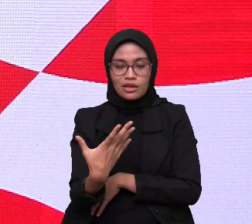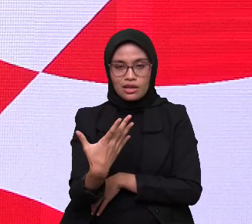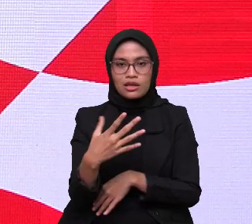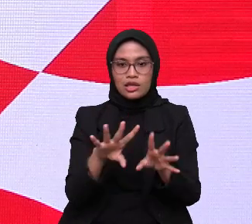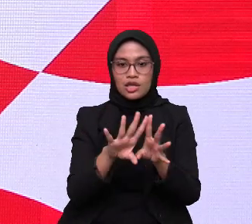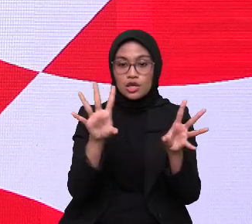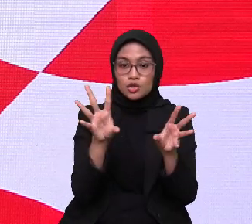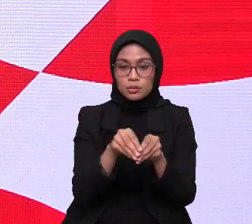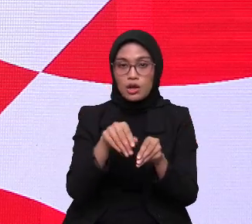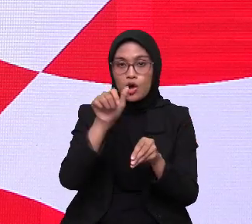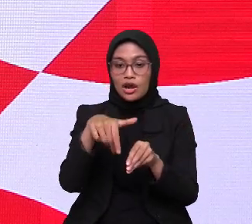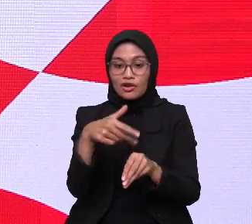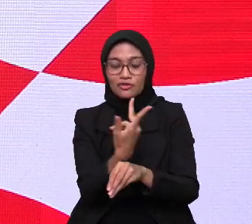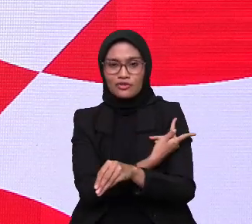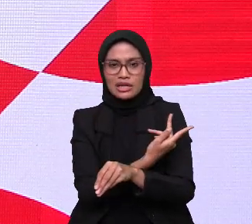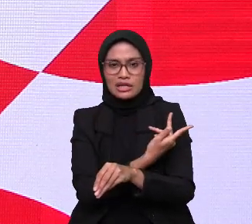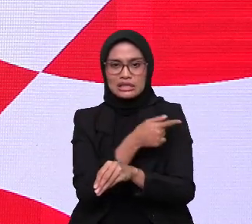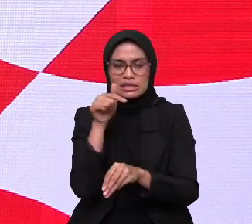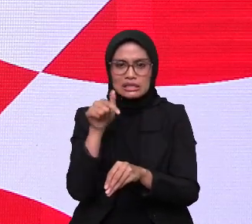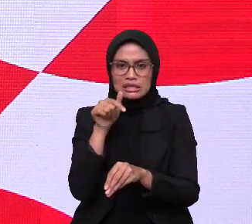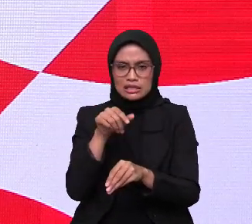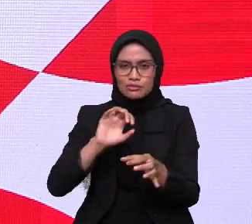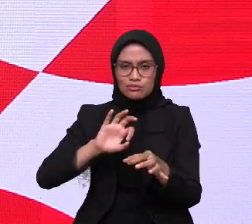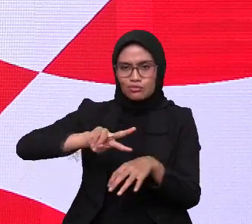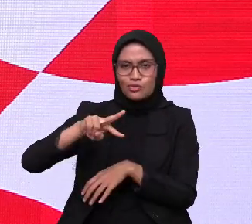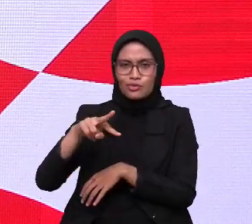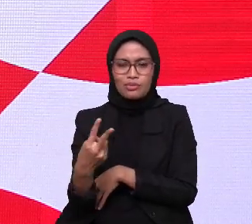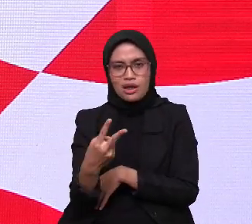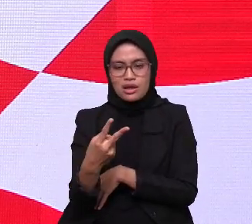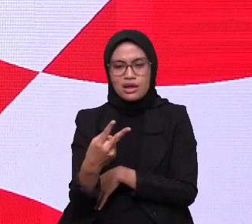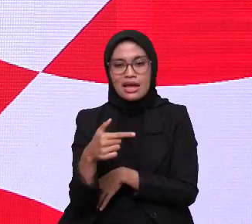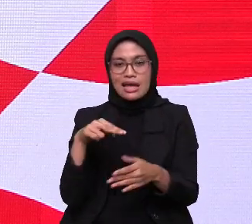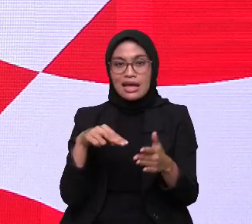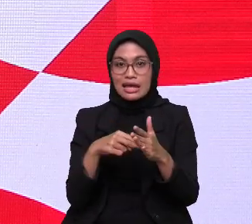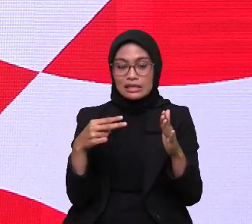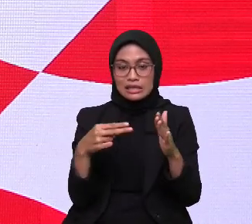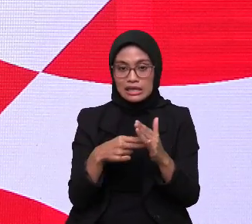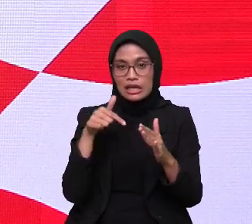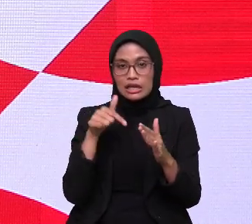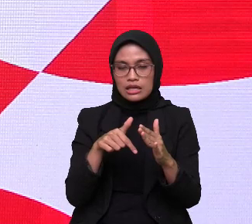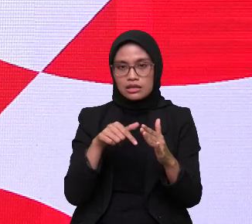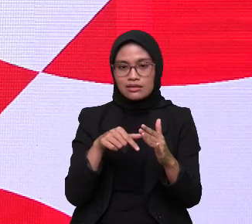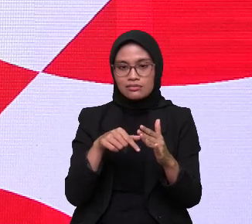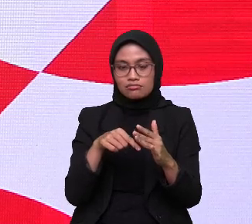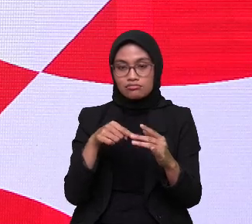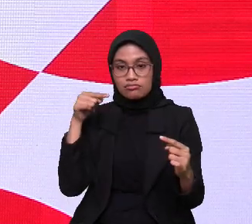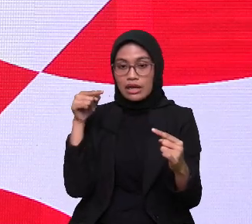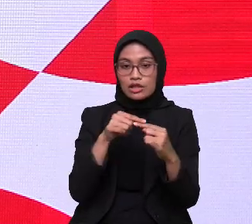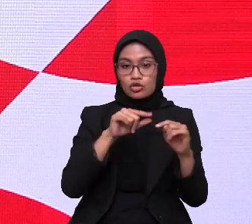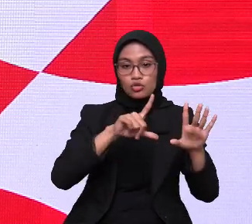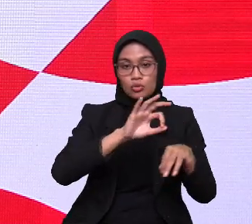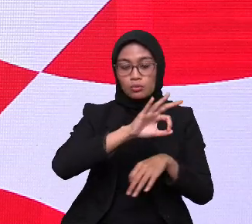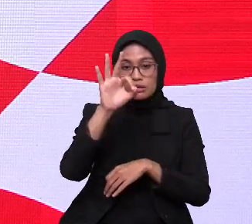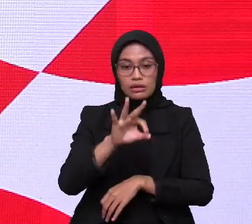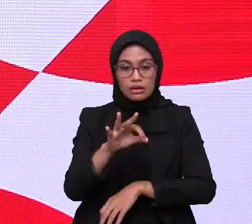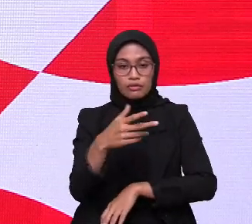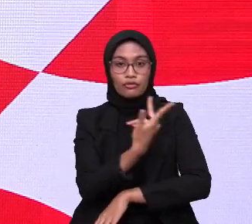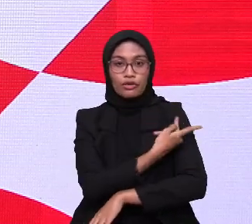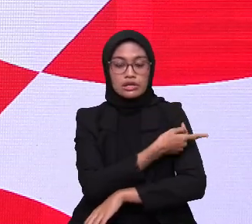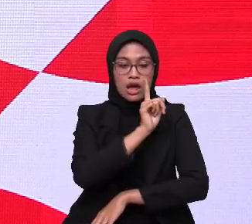jumlah sasaran ini Akankah mengubah target capaian vaksinasi kofit yaitu 70% dari populasi kemudian dengan penambahan